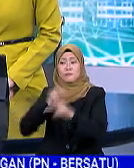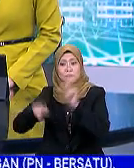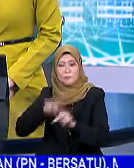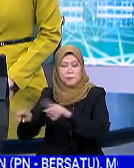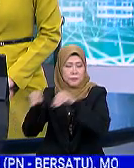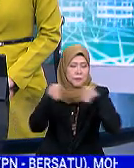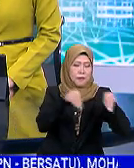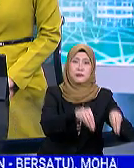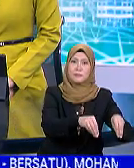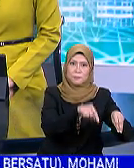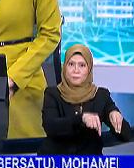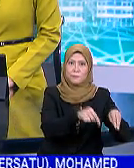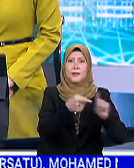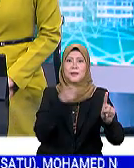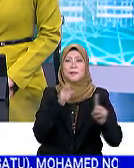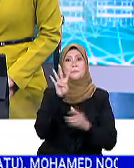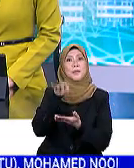penduduk terjejas daripada